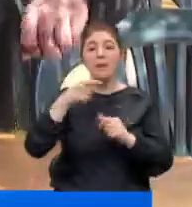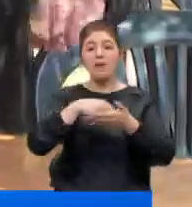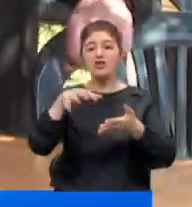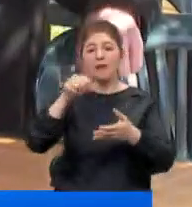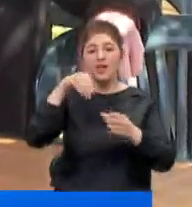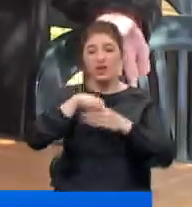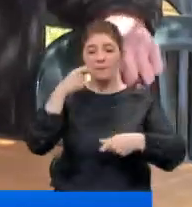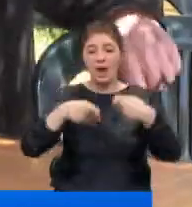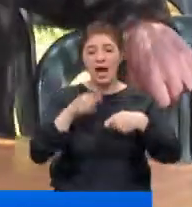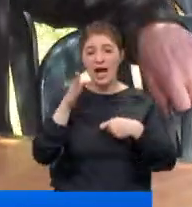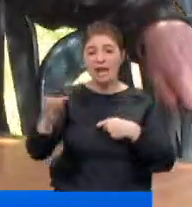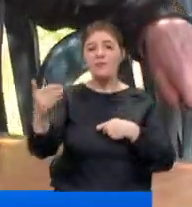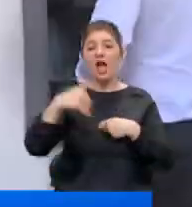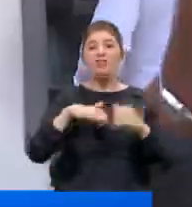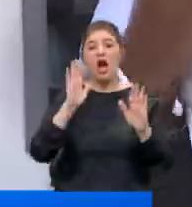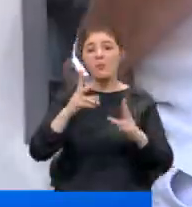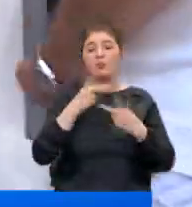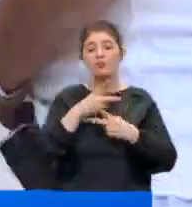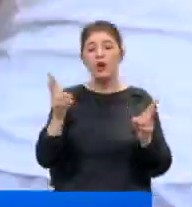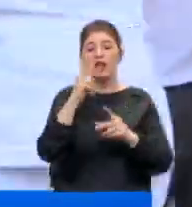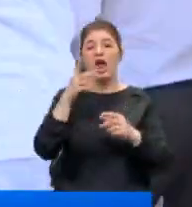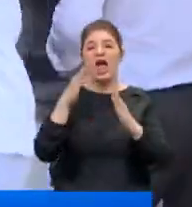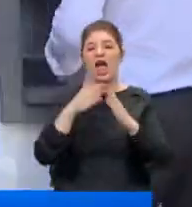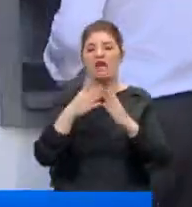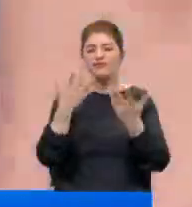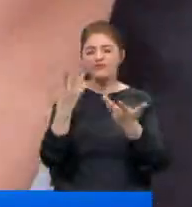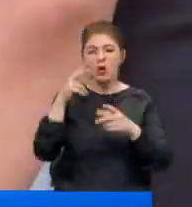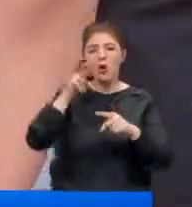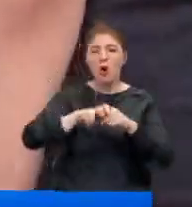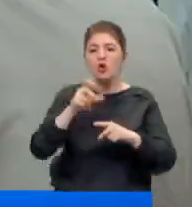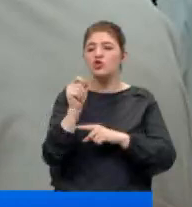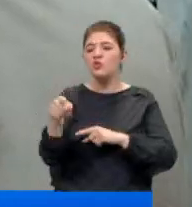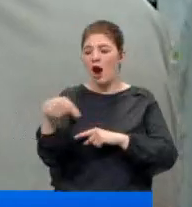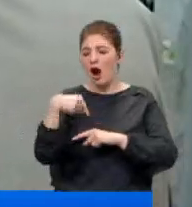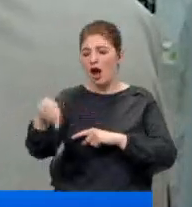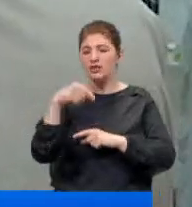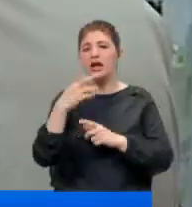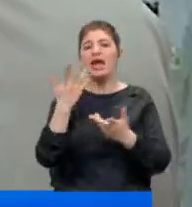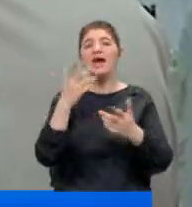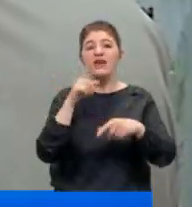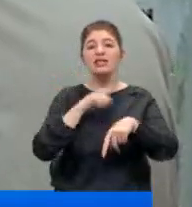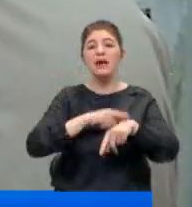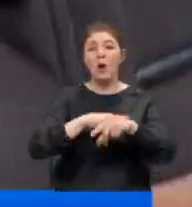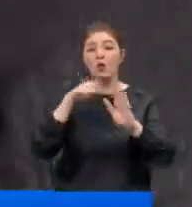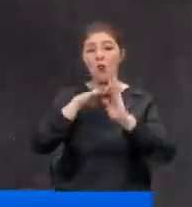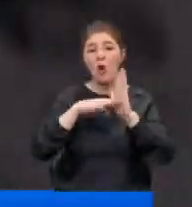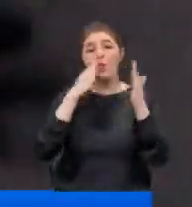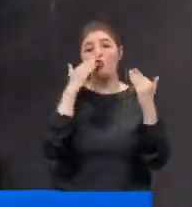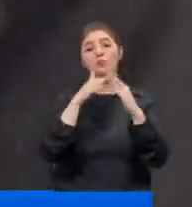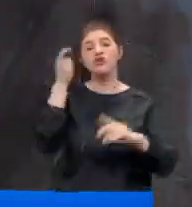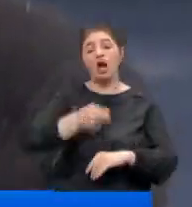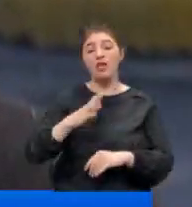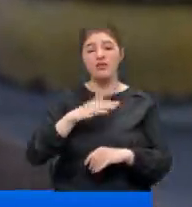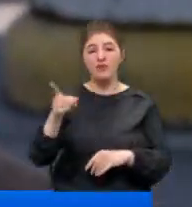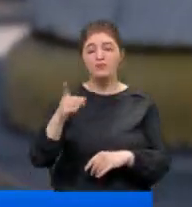maaşlarını çekmek için bankaya gidip gelecek ama muafiyetine ikametleri ve söz konusu banka şubesi arasında ve zaman kuralına uygun olmak